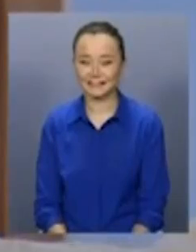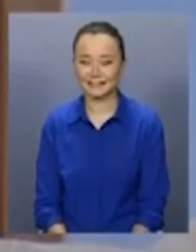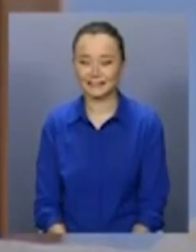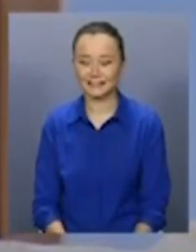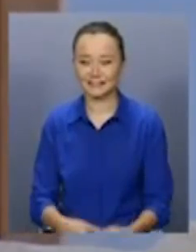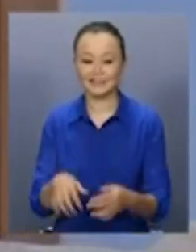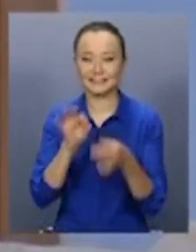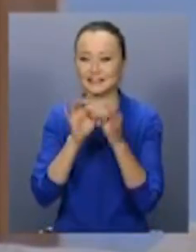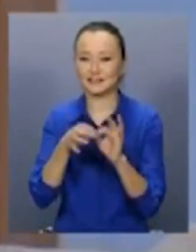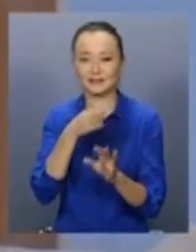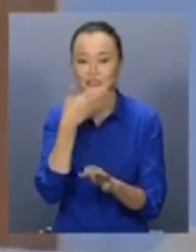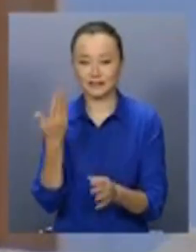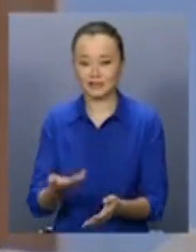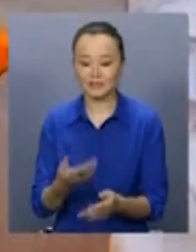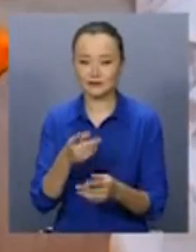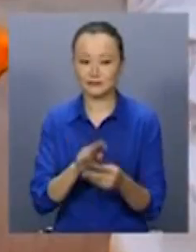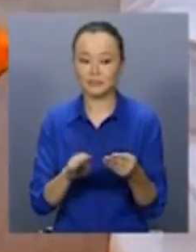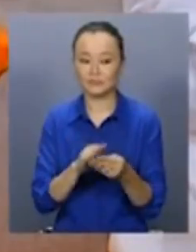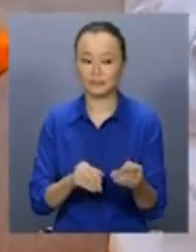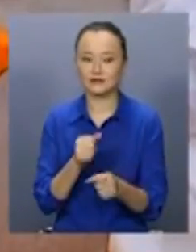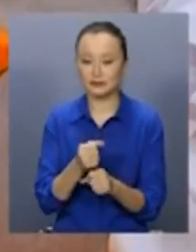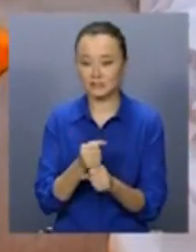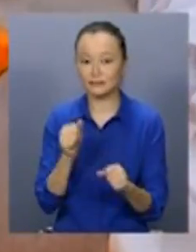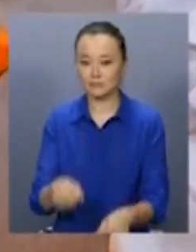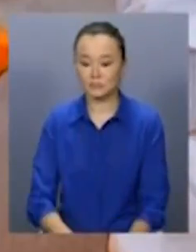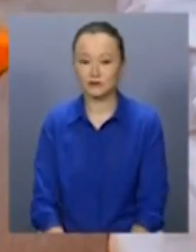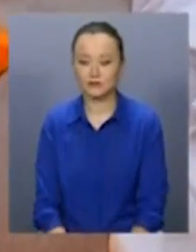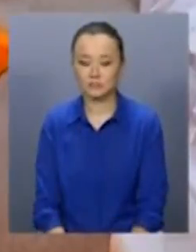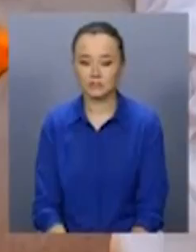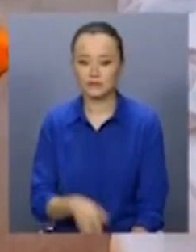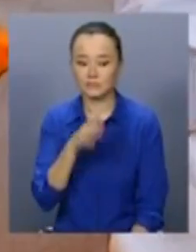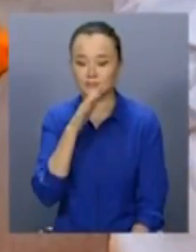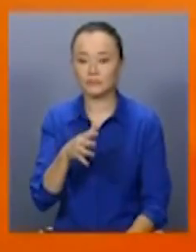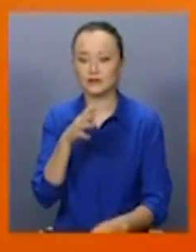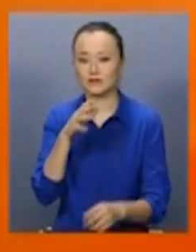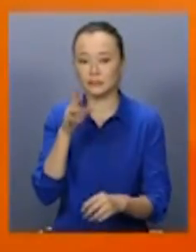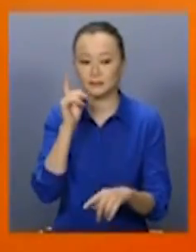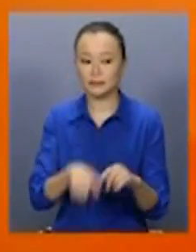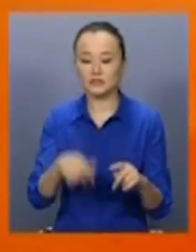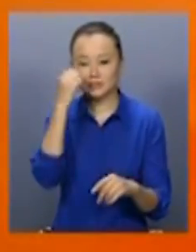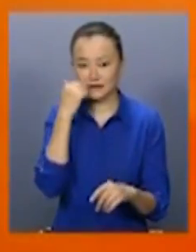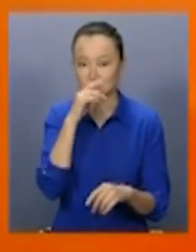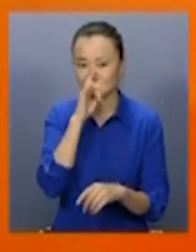Ешқандай қиындығы жоқ. Осыны қайталап жасаңыз. Уақыттан бұрын қартаймайсыз.